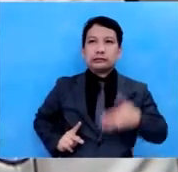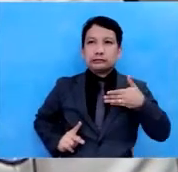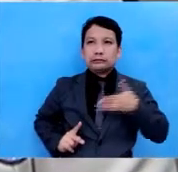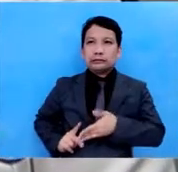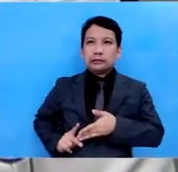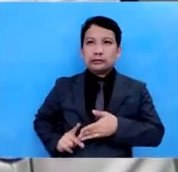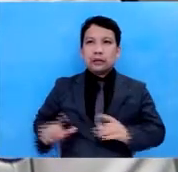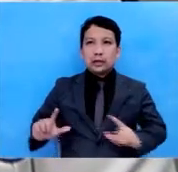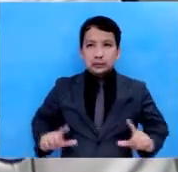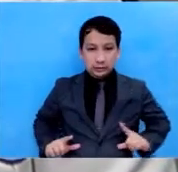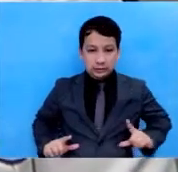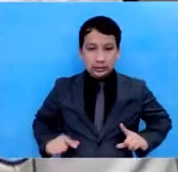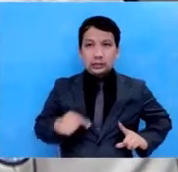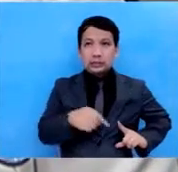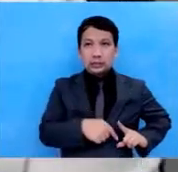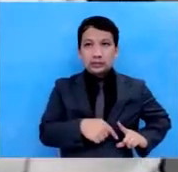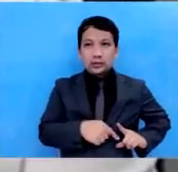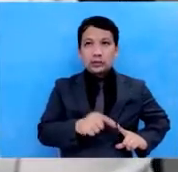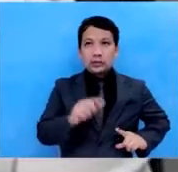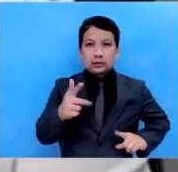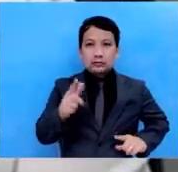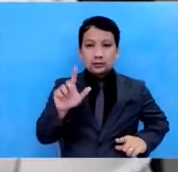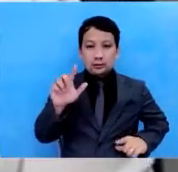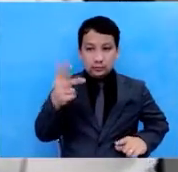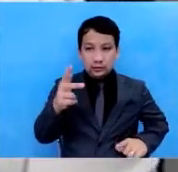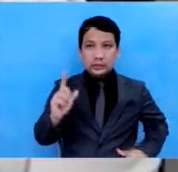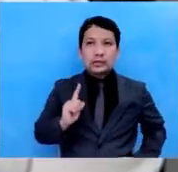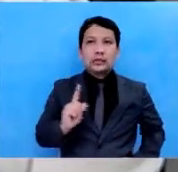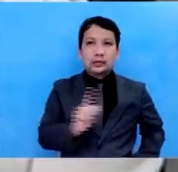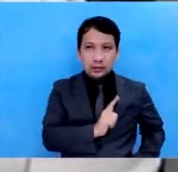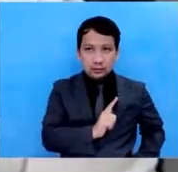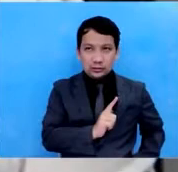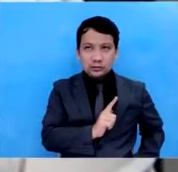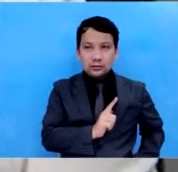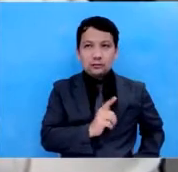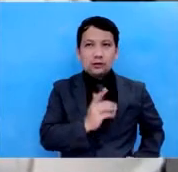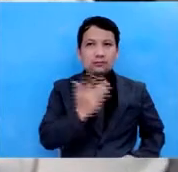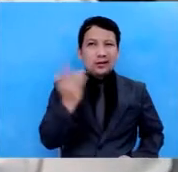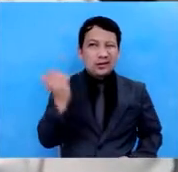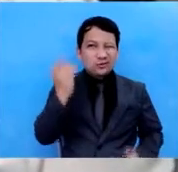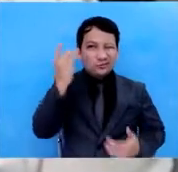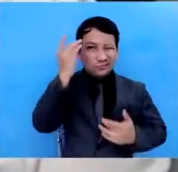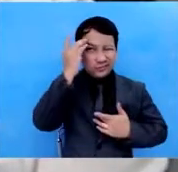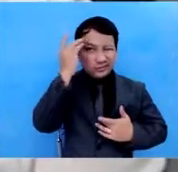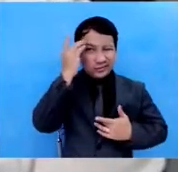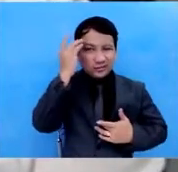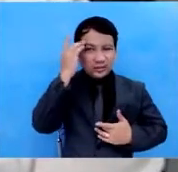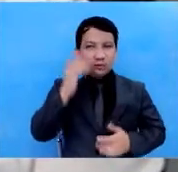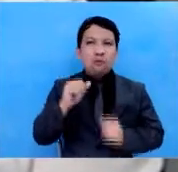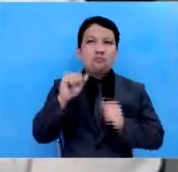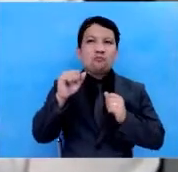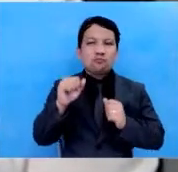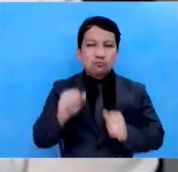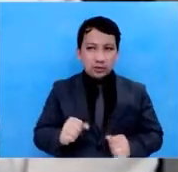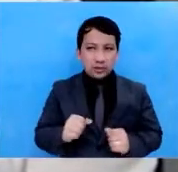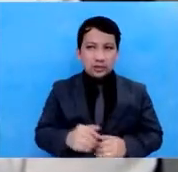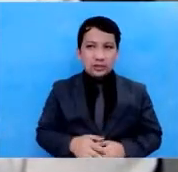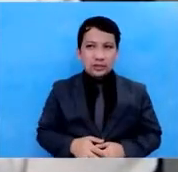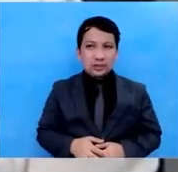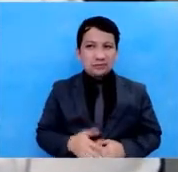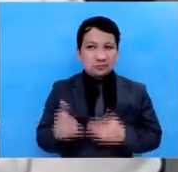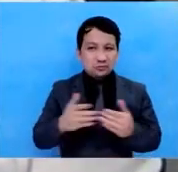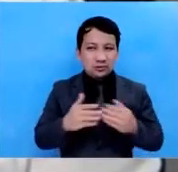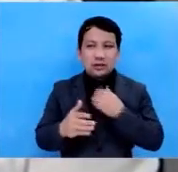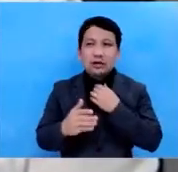or atay, and number three yung lungs. If you have other comorbidities, yung chance nyo of not doing well